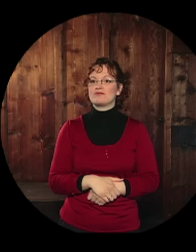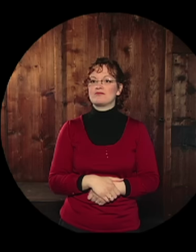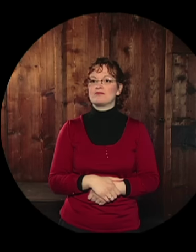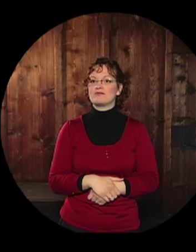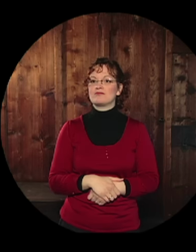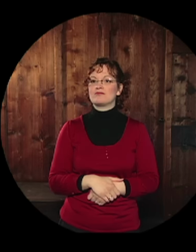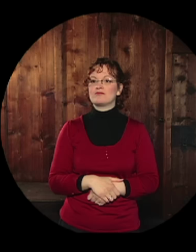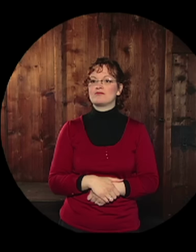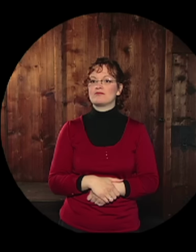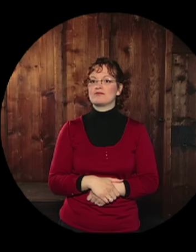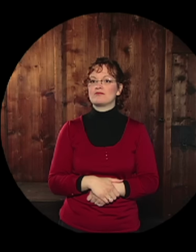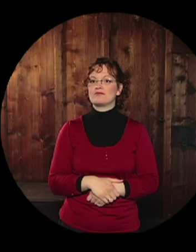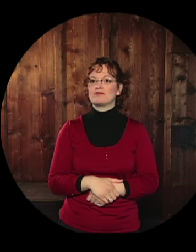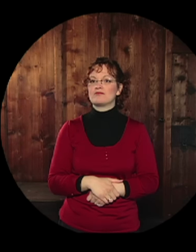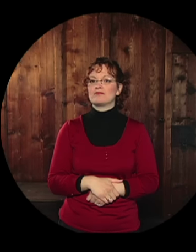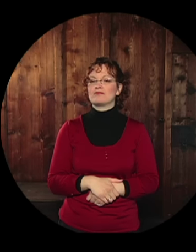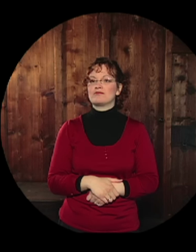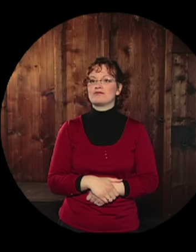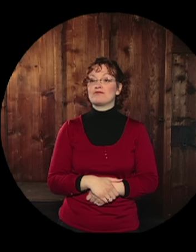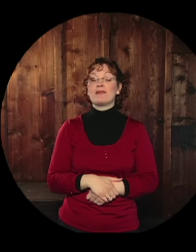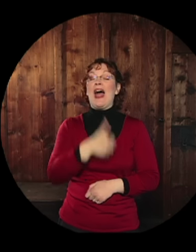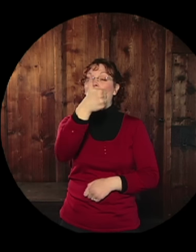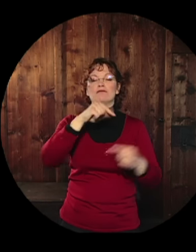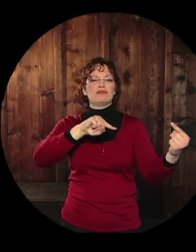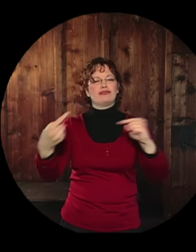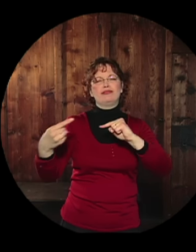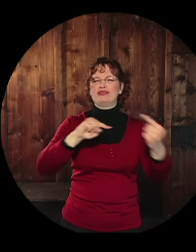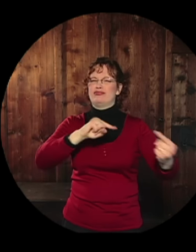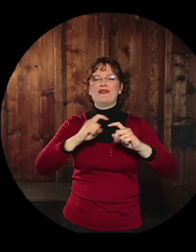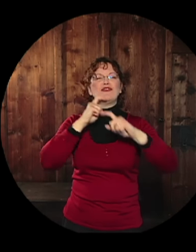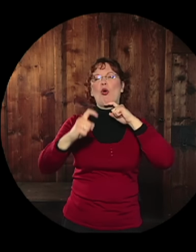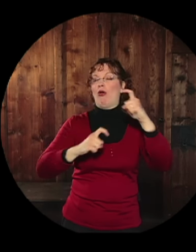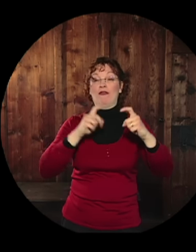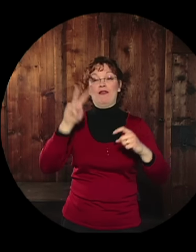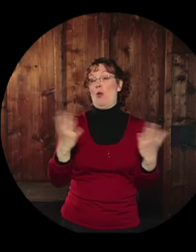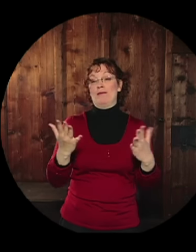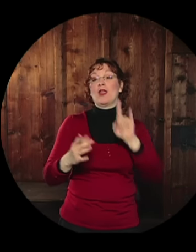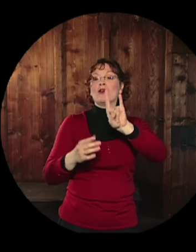On pourrait voir ici la démarche d'un conservateur plutôt que celle d'un restaurateur.